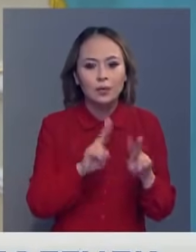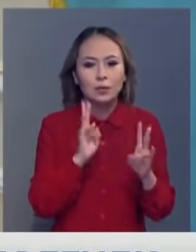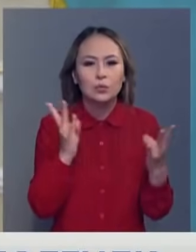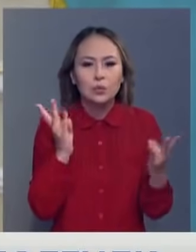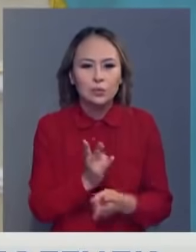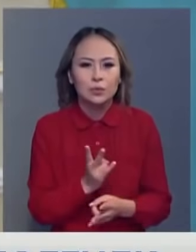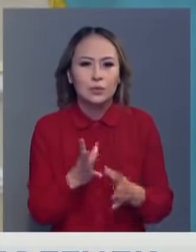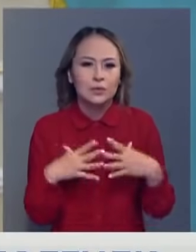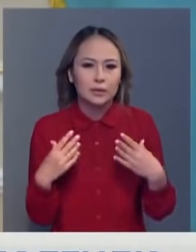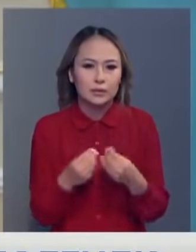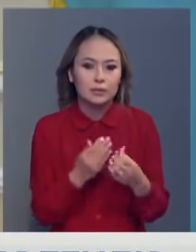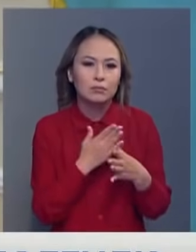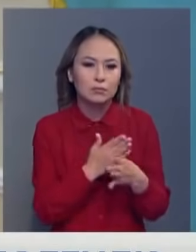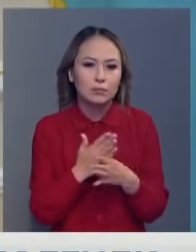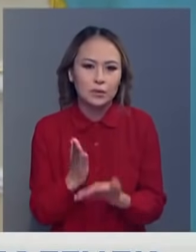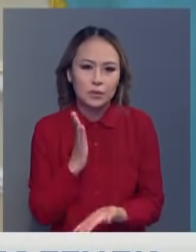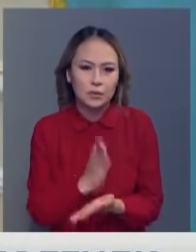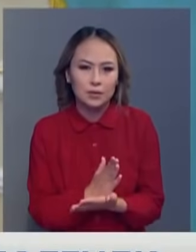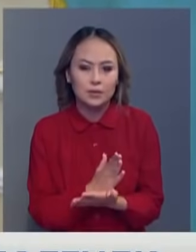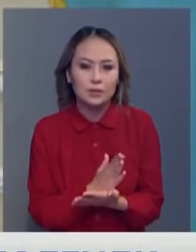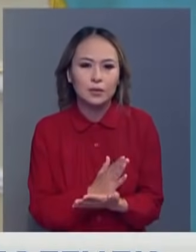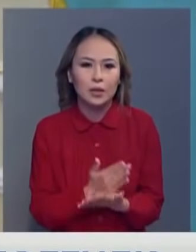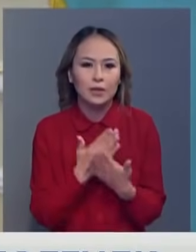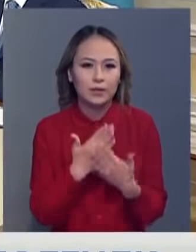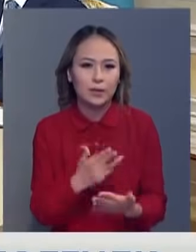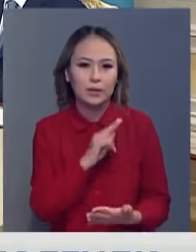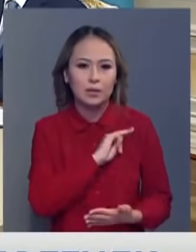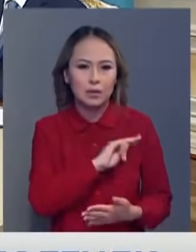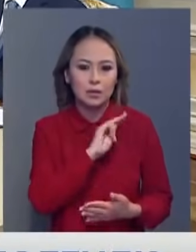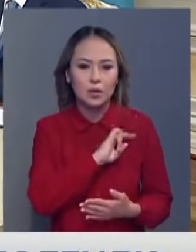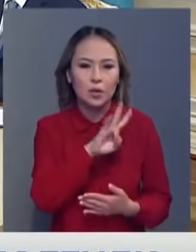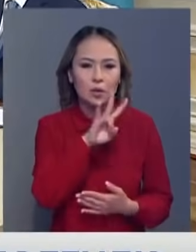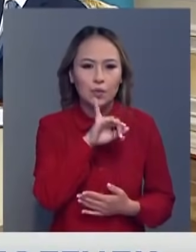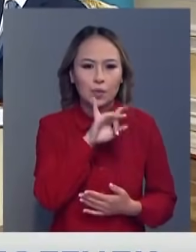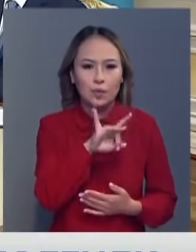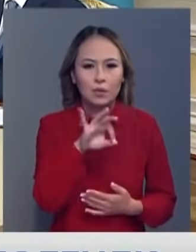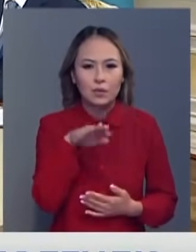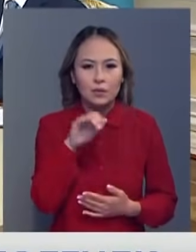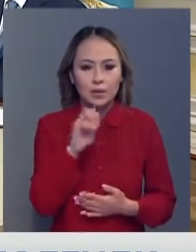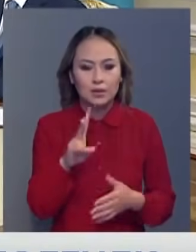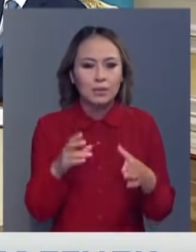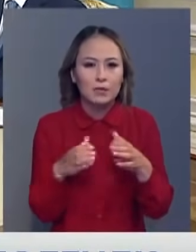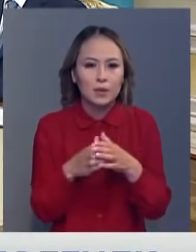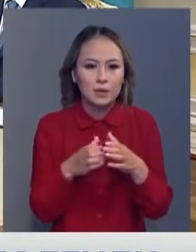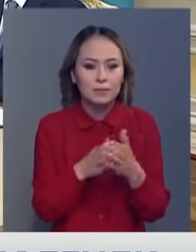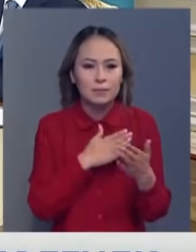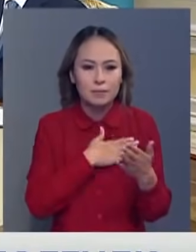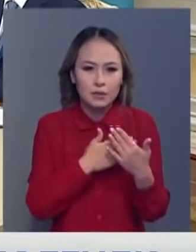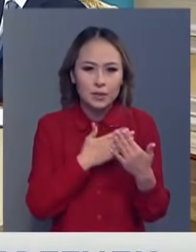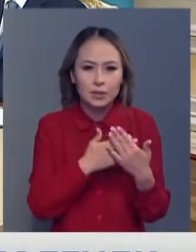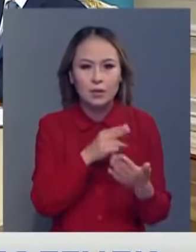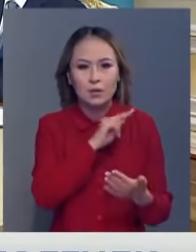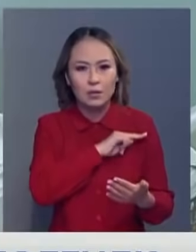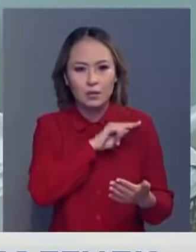жандарға нақты көмек беріліп жатыр. Бұл жұмысты Нұр Отан партиясы белсенді түрде жүзеге